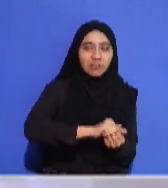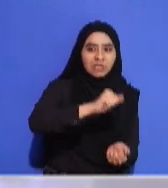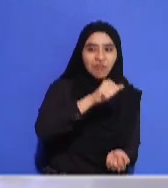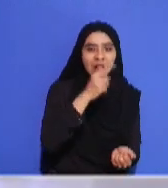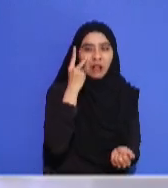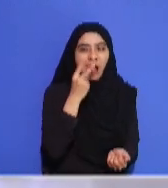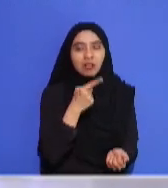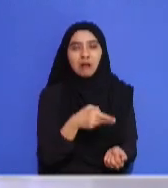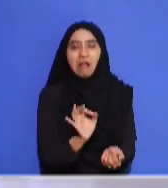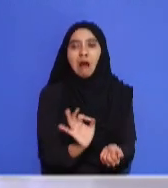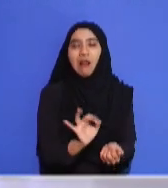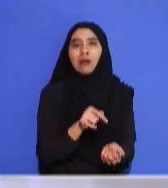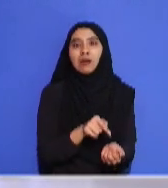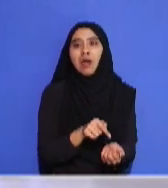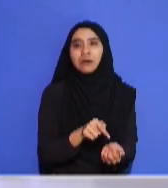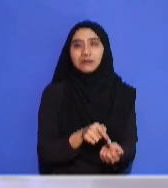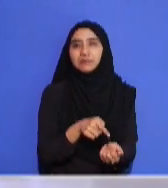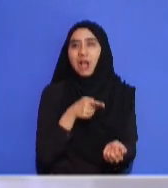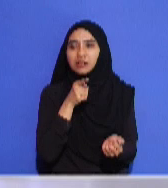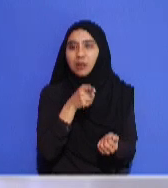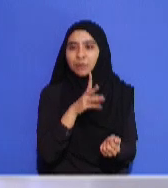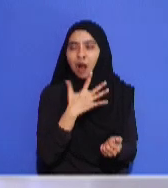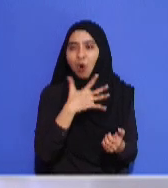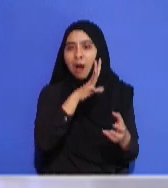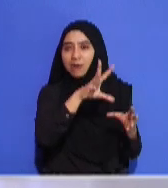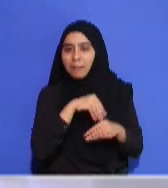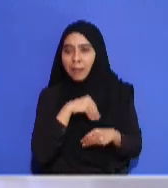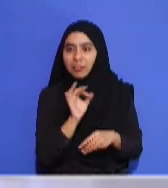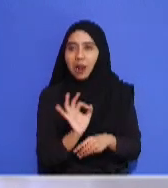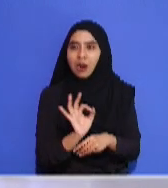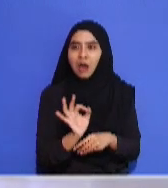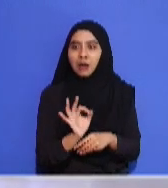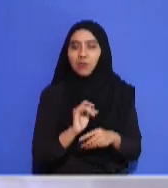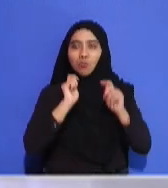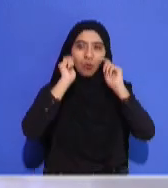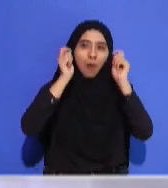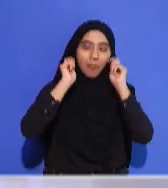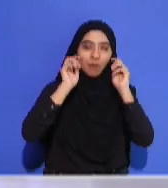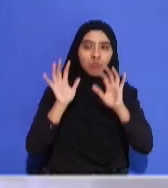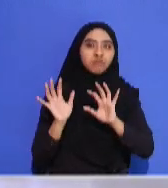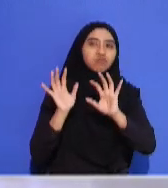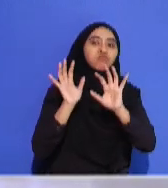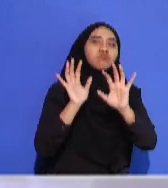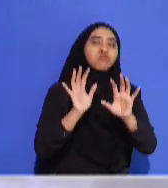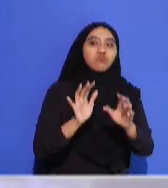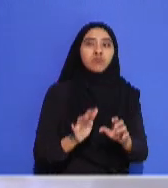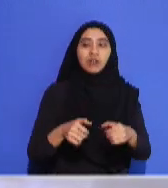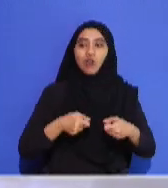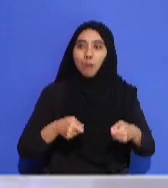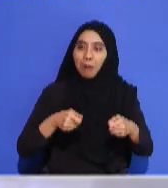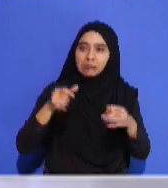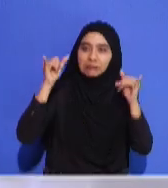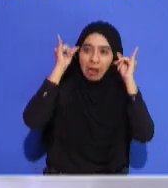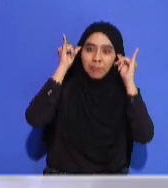akan melakukan aksi besar-besaran dengan menggeruduk kantor pemkap Sleman menggunakan 79 gerobak sapi sebagai simbol perjuangan dan